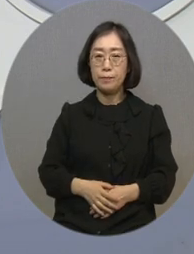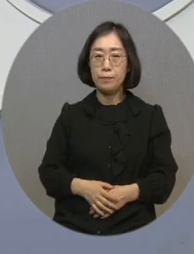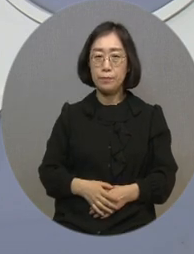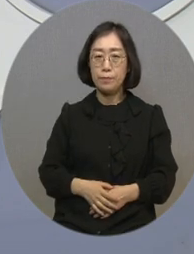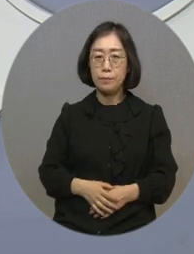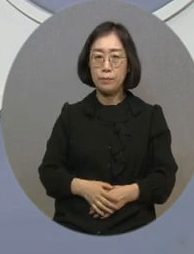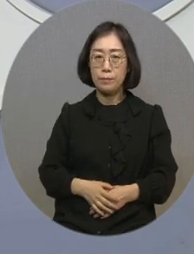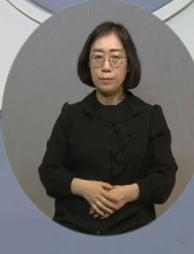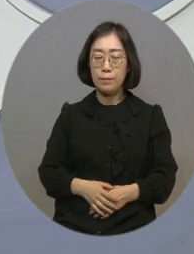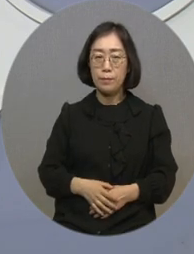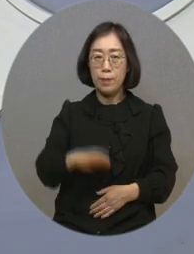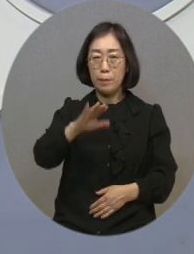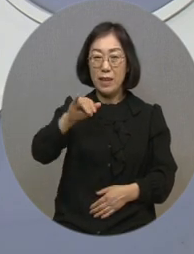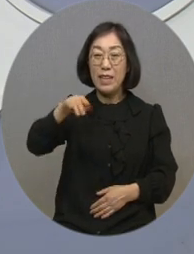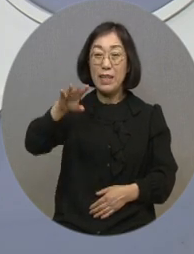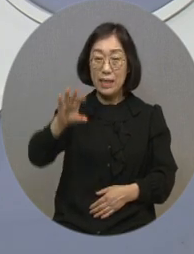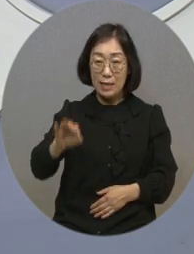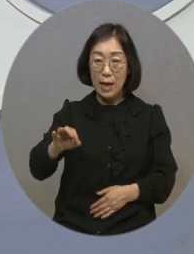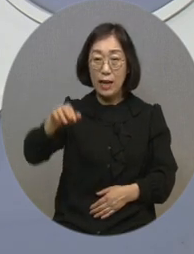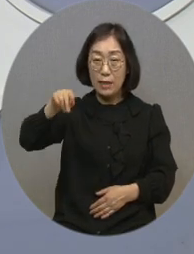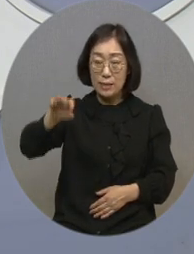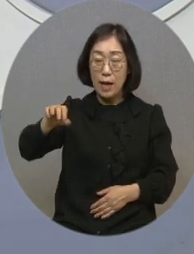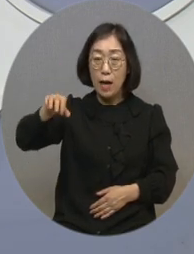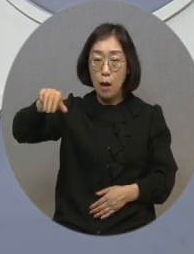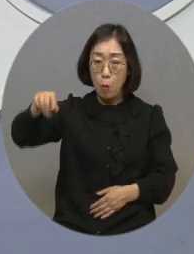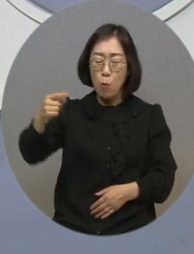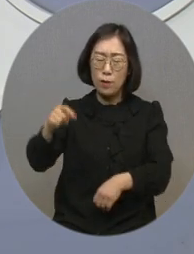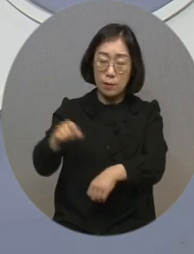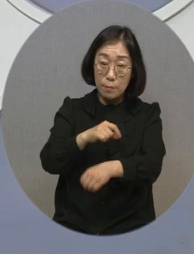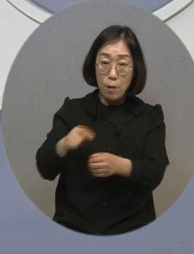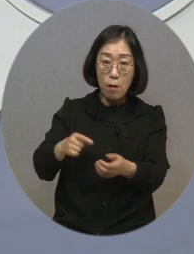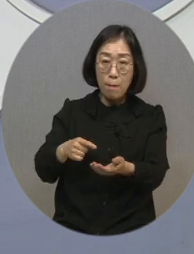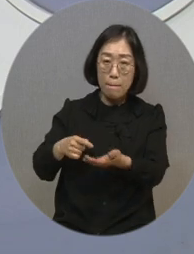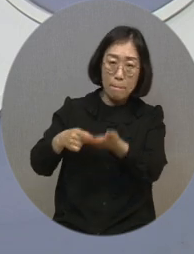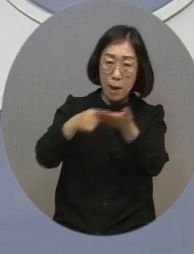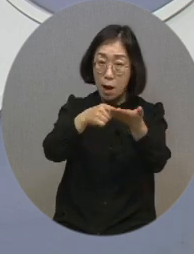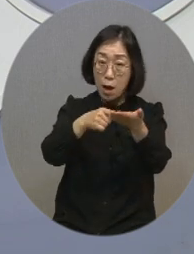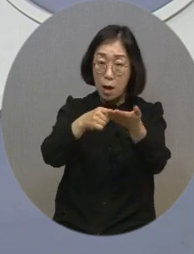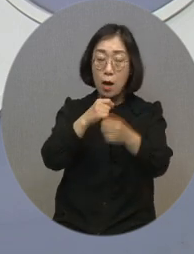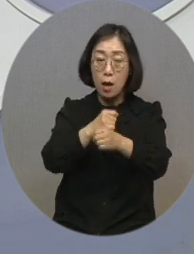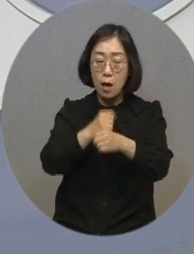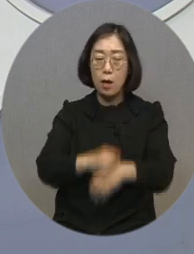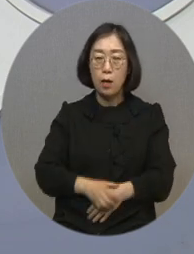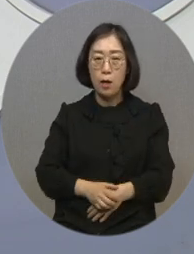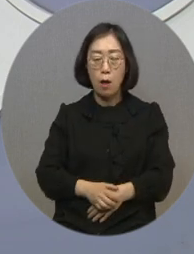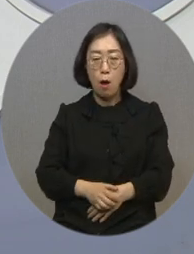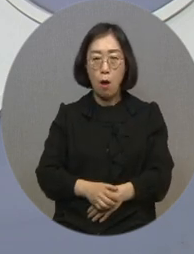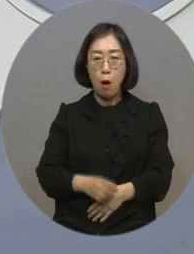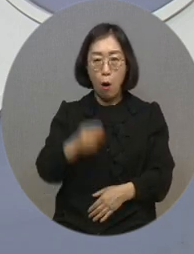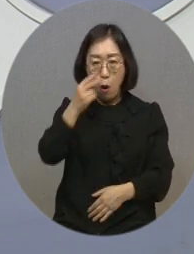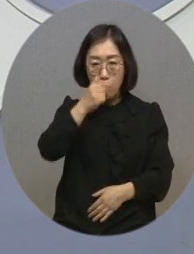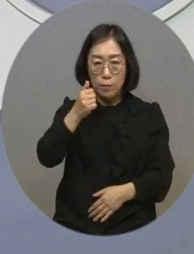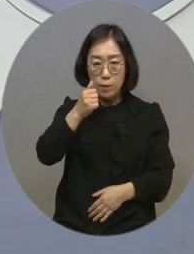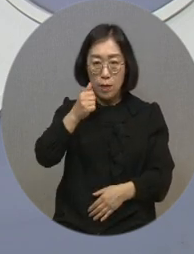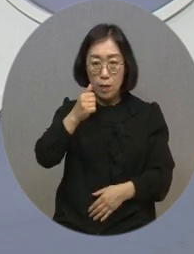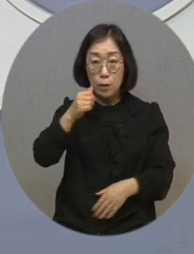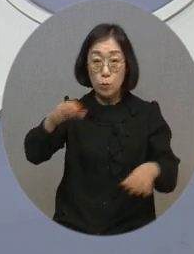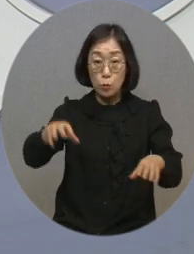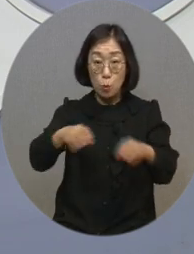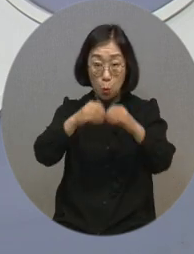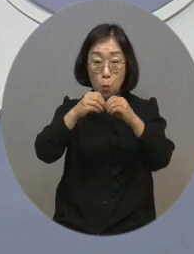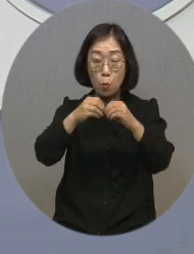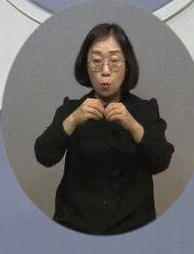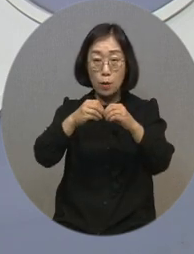말하는 비상상고라는 이제 그런 거를 검찰총장님한테 건의해서 이제 검찰총장님께서 이제 그걸 하셨는데